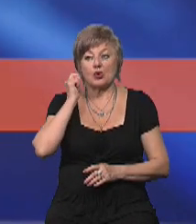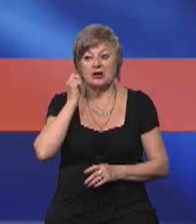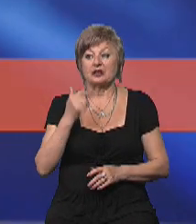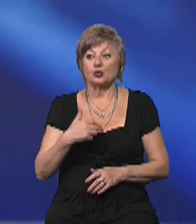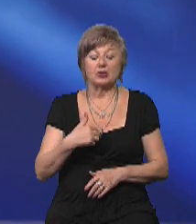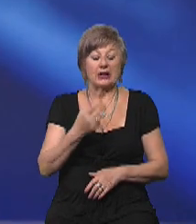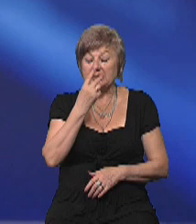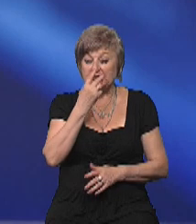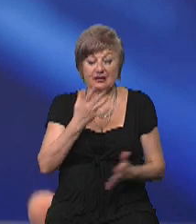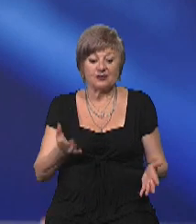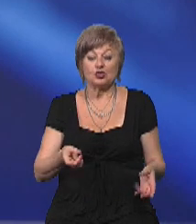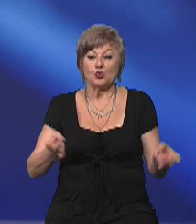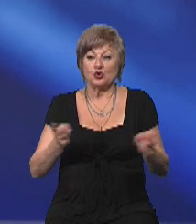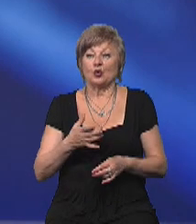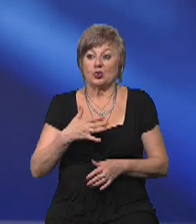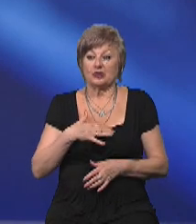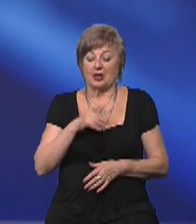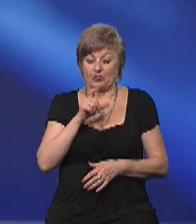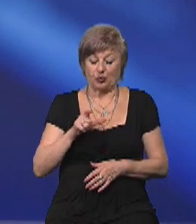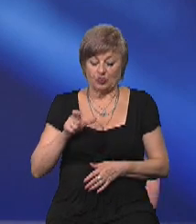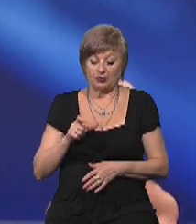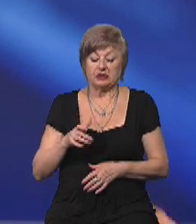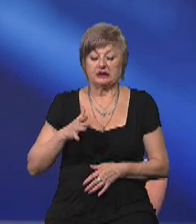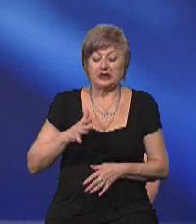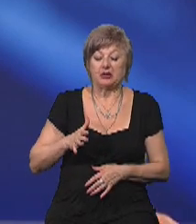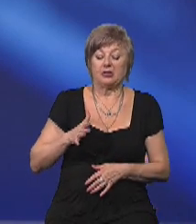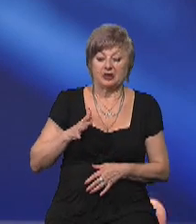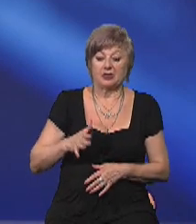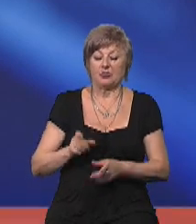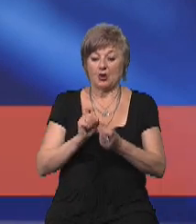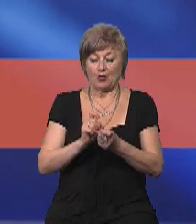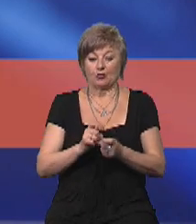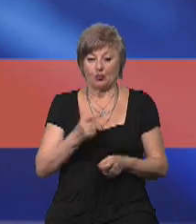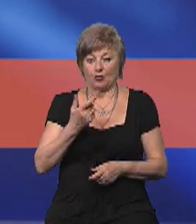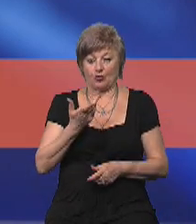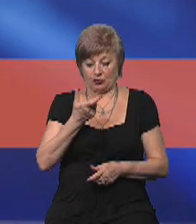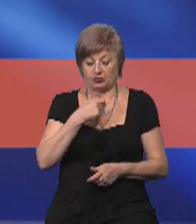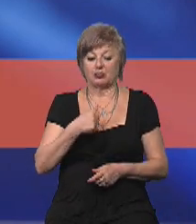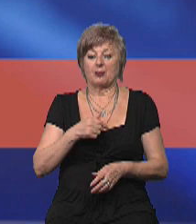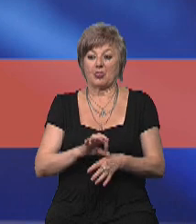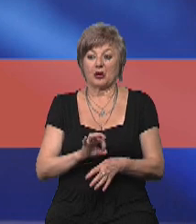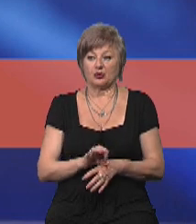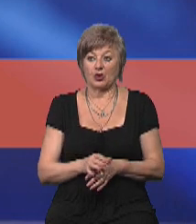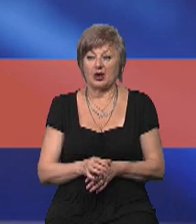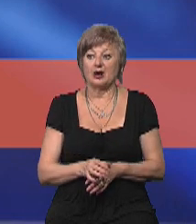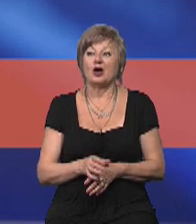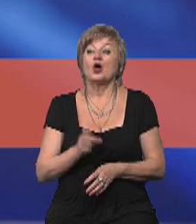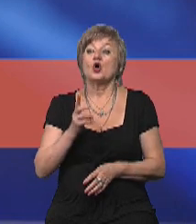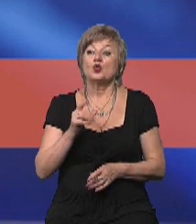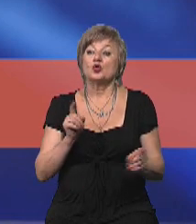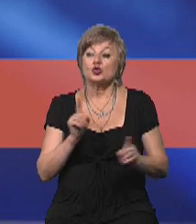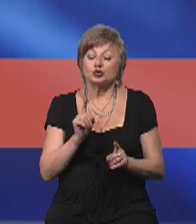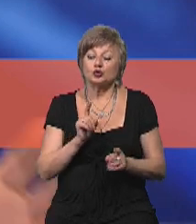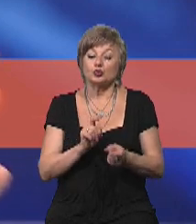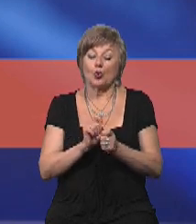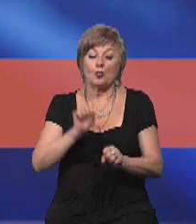не бачу необхідності нам, алергікам, терпіти оцю боротьбу багато років. Я вважаю, що 10 років ми маємо її побороти. Але для того, щоб